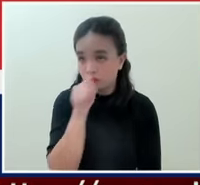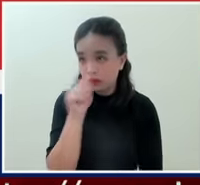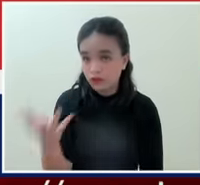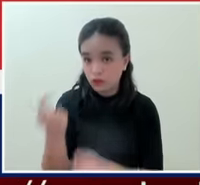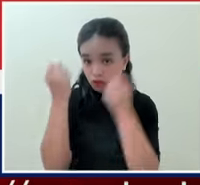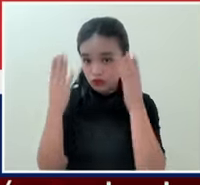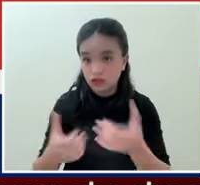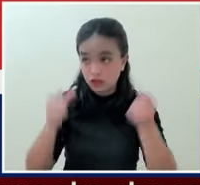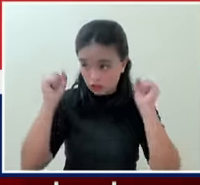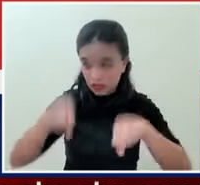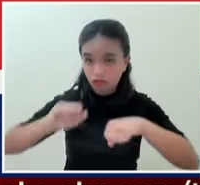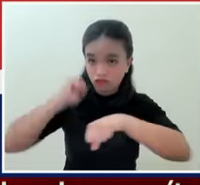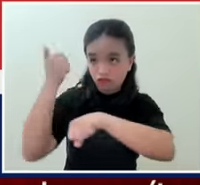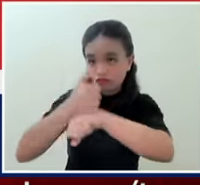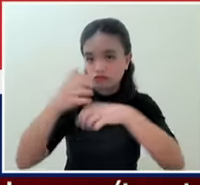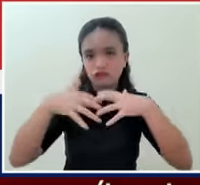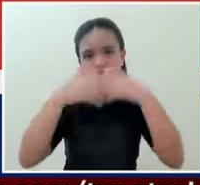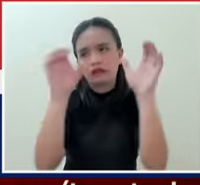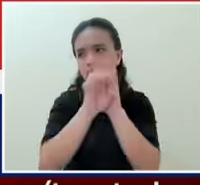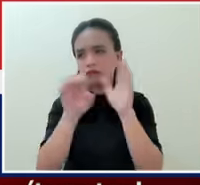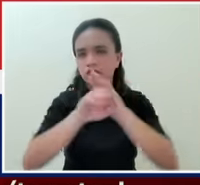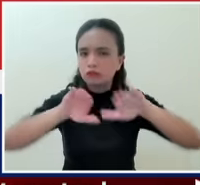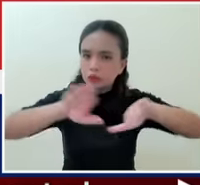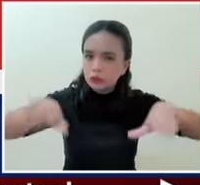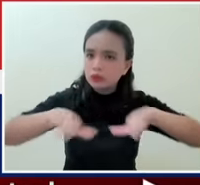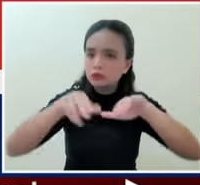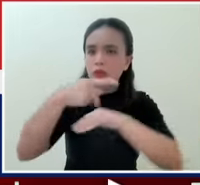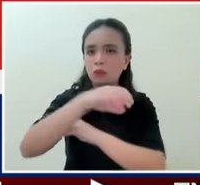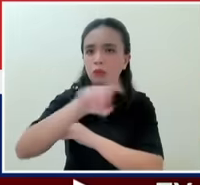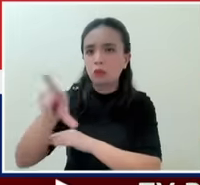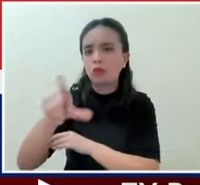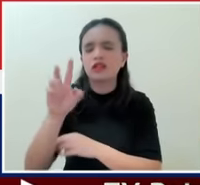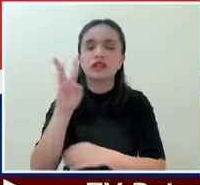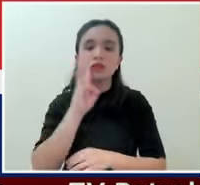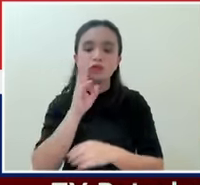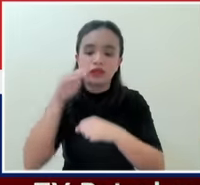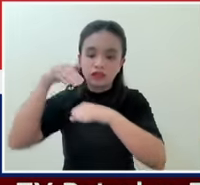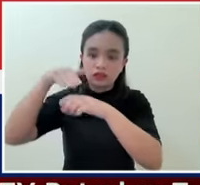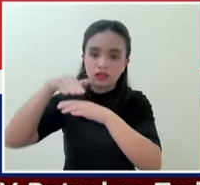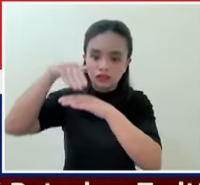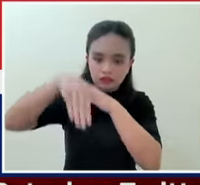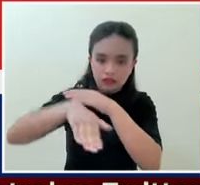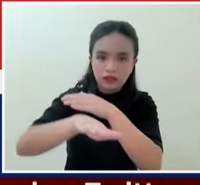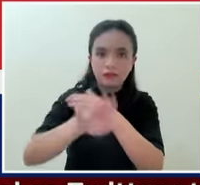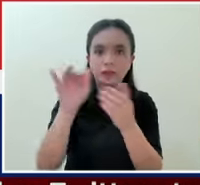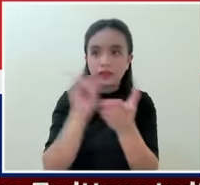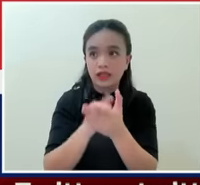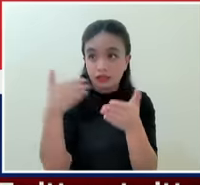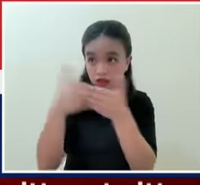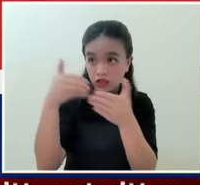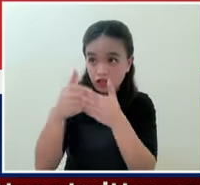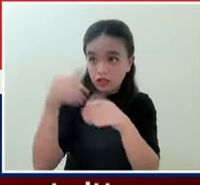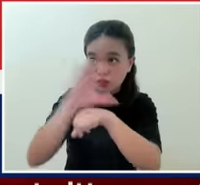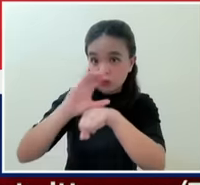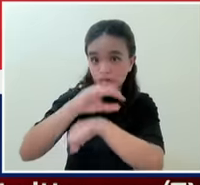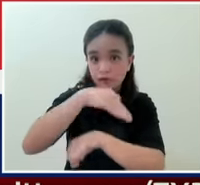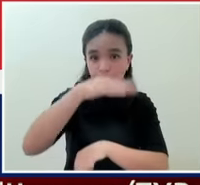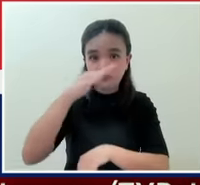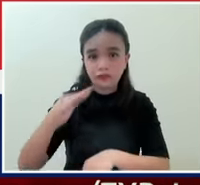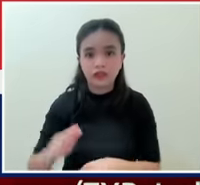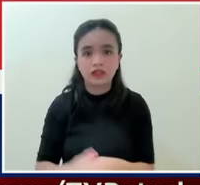up structures like swimming pools, mga water slides, doon po sa paligid ng Chocolate Hills? That I